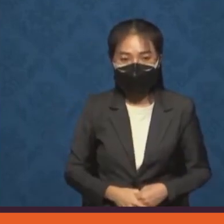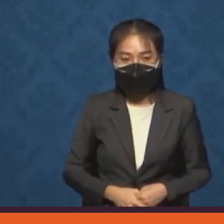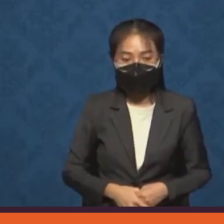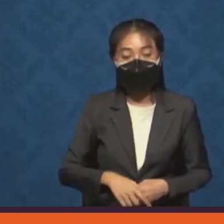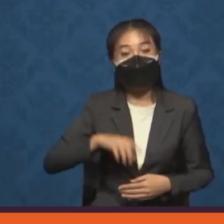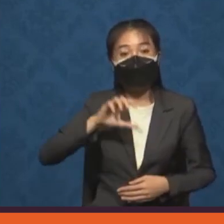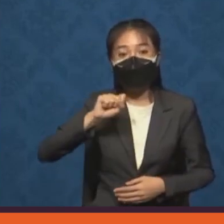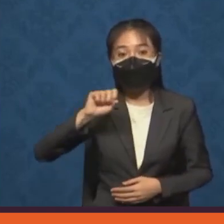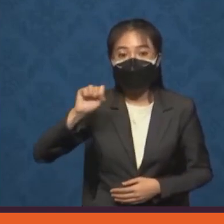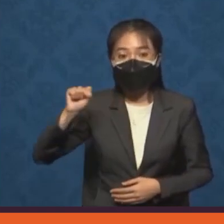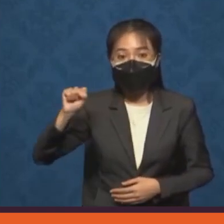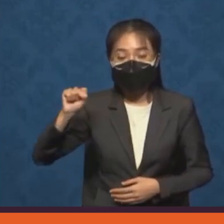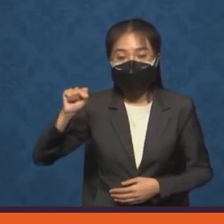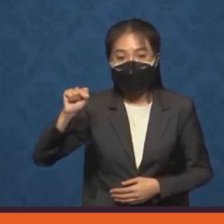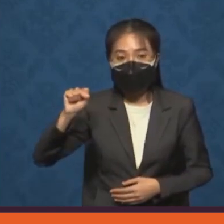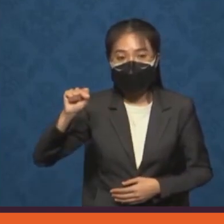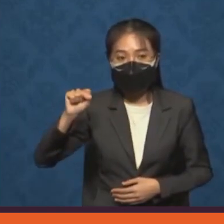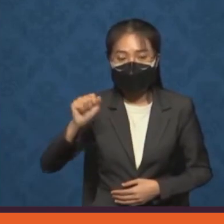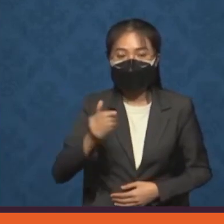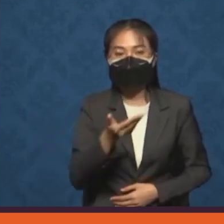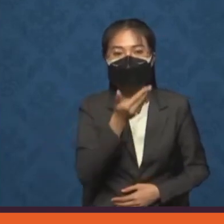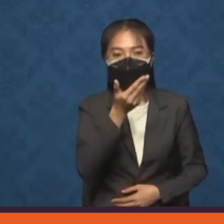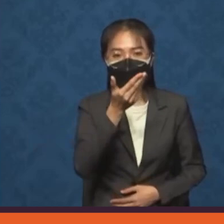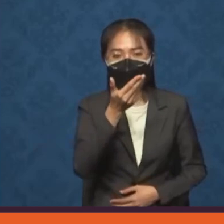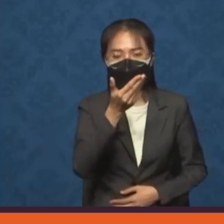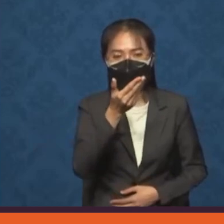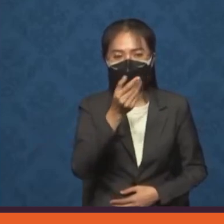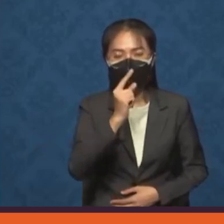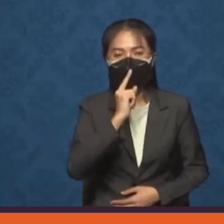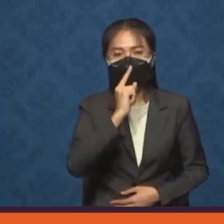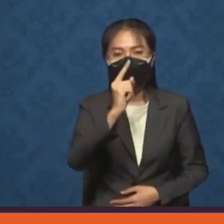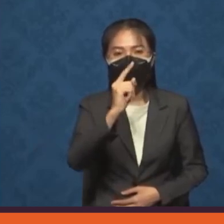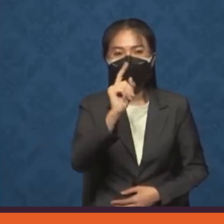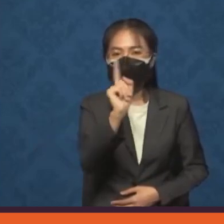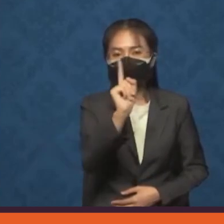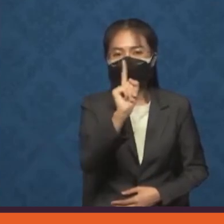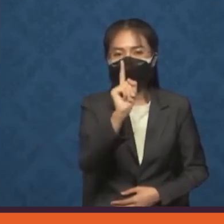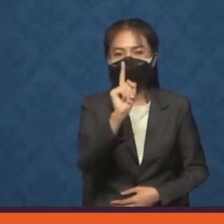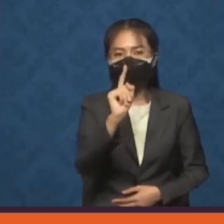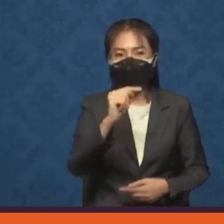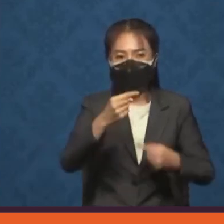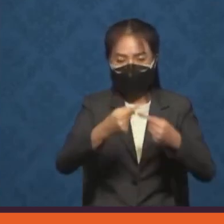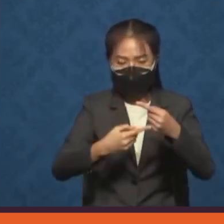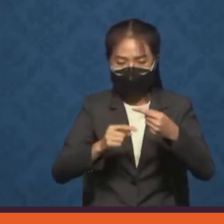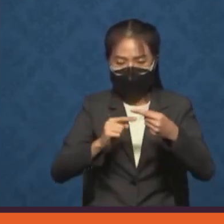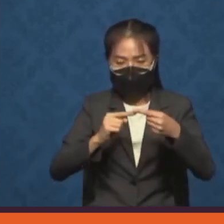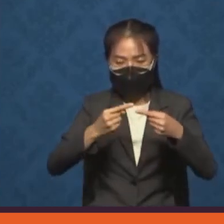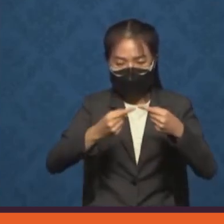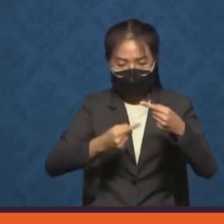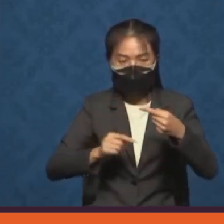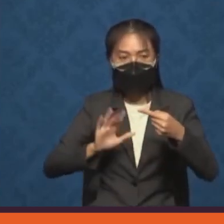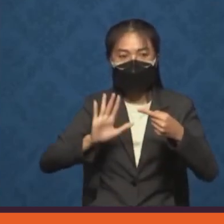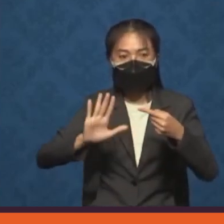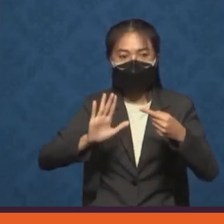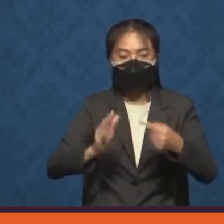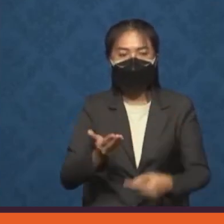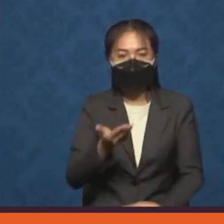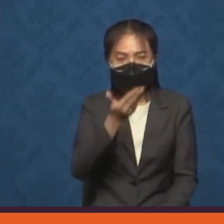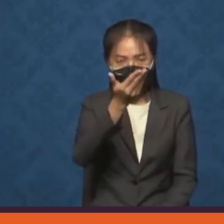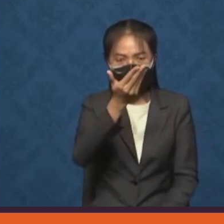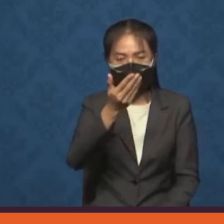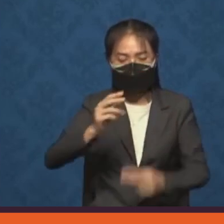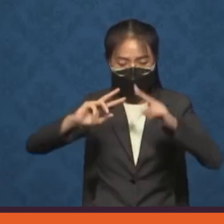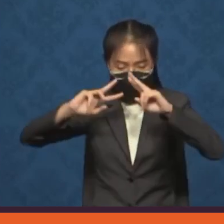าขอประท้วงท่านประธานในข้อ5อนุ7นะครับว่าโปรดวินิจฉัยนะครับว่